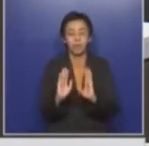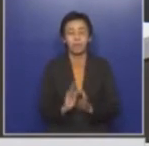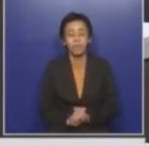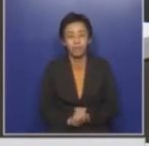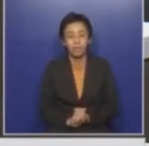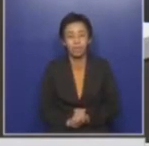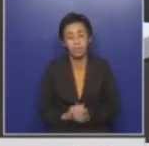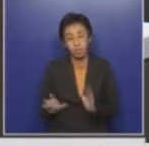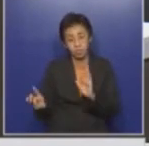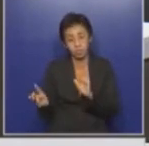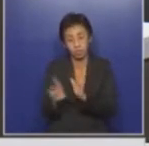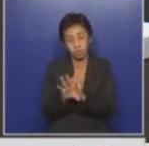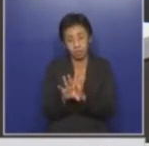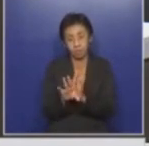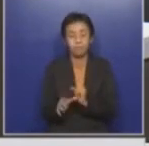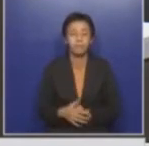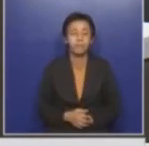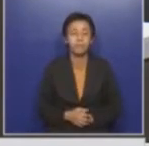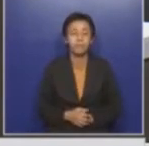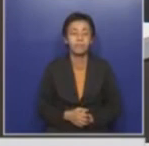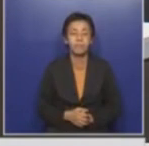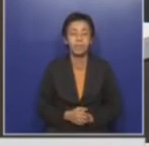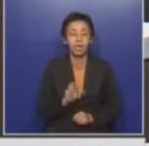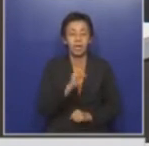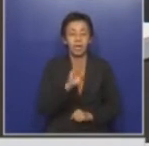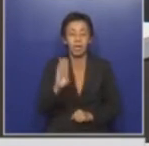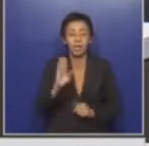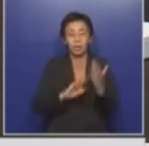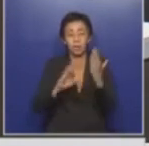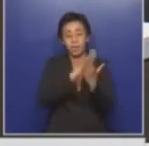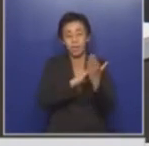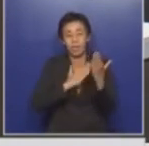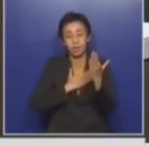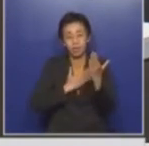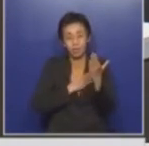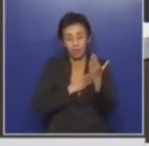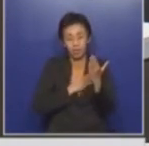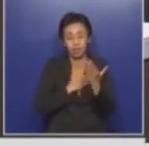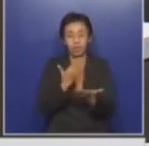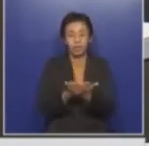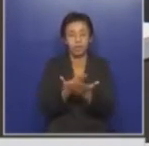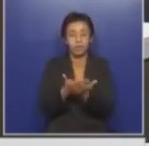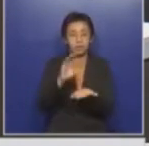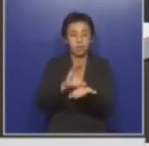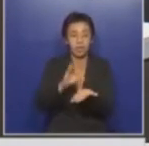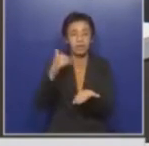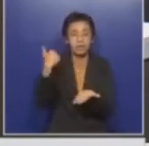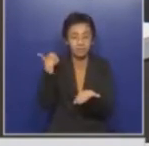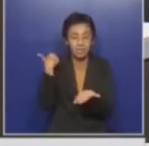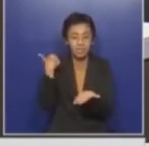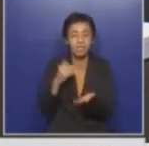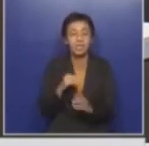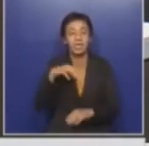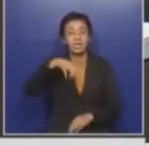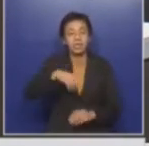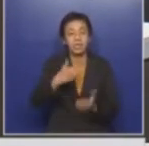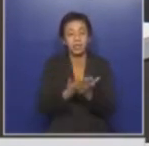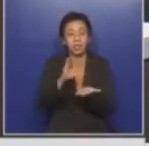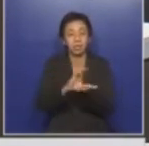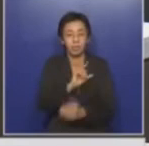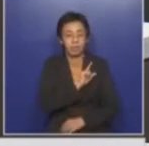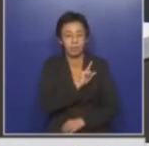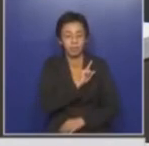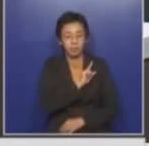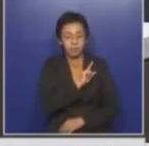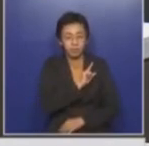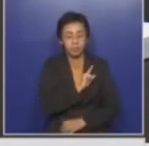สุดท้ายครับท่านประธานครับระบบของประเทศของเราวันนี้เนี่ยเรามีระบบงบประมาณคือสำนักงบประมาณเป็นผู้รับผิดชอบ